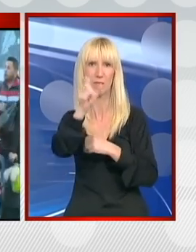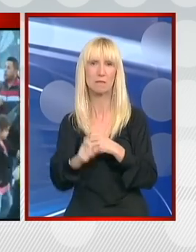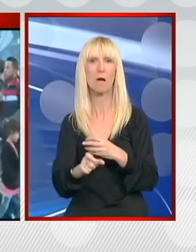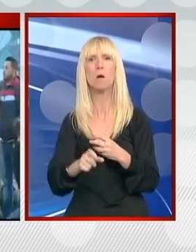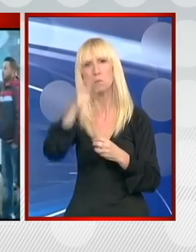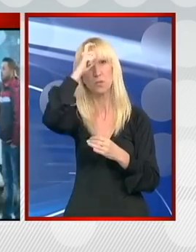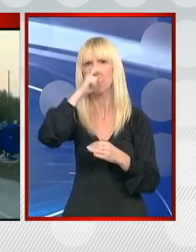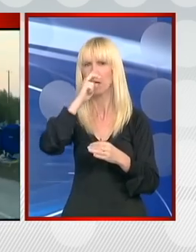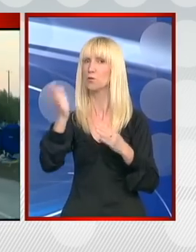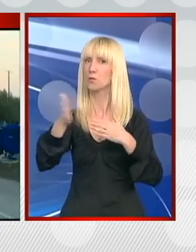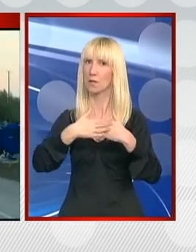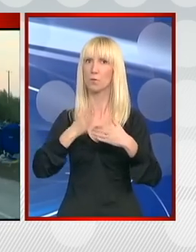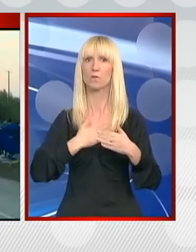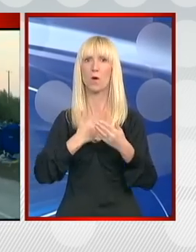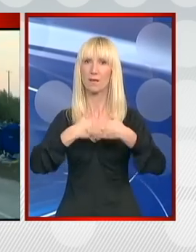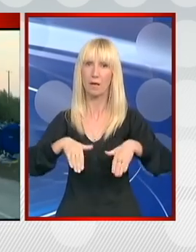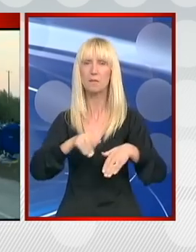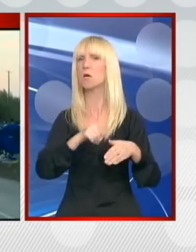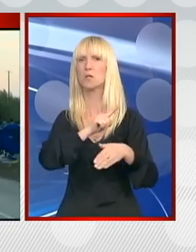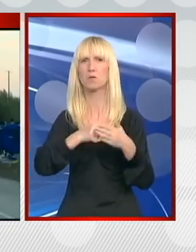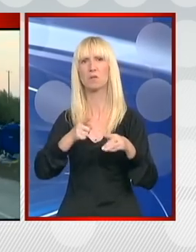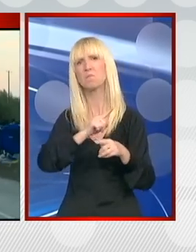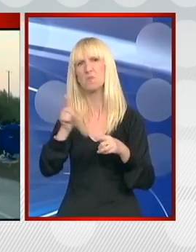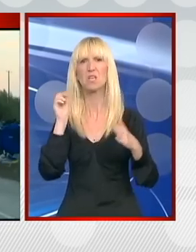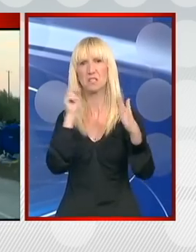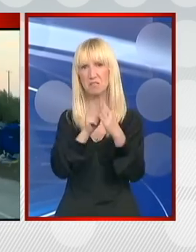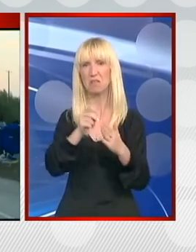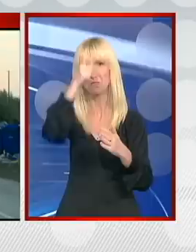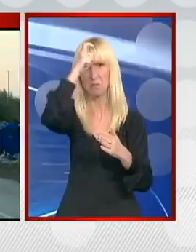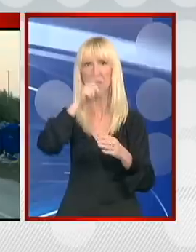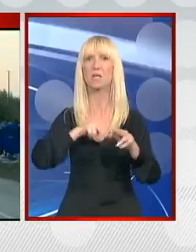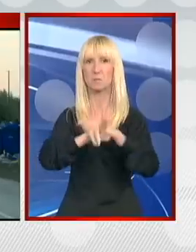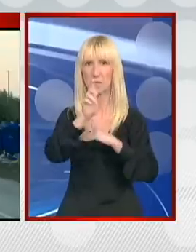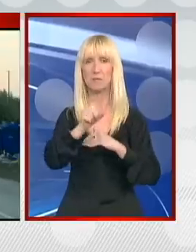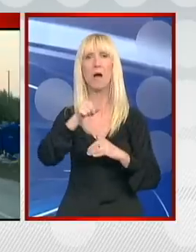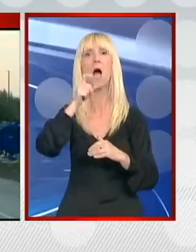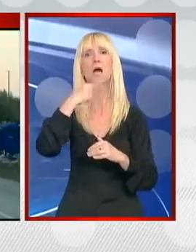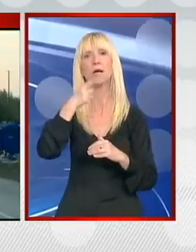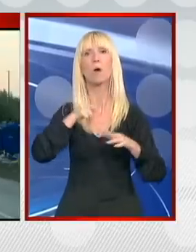neće zatvoriti svoje granice jer nije krajnji cilj izbjeglicama, rekao je ministar Aleksandar Vulin i